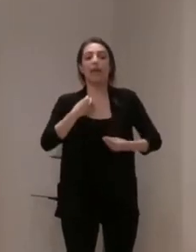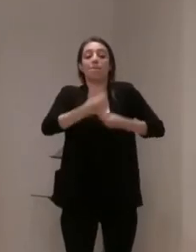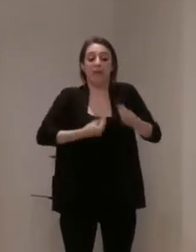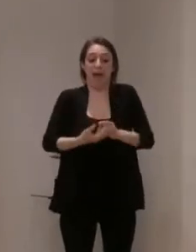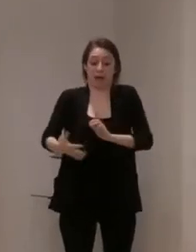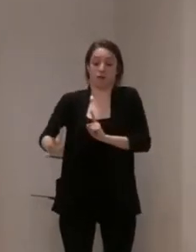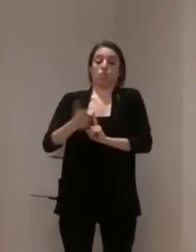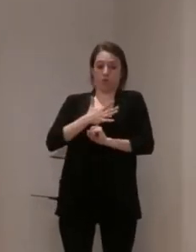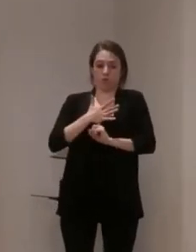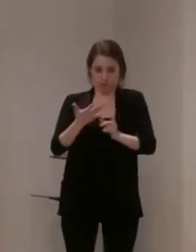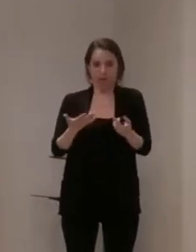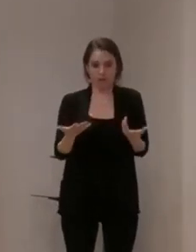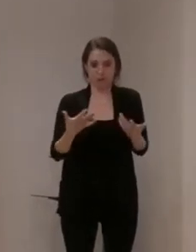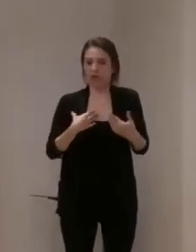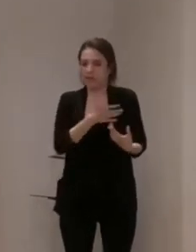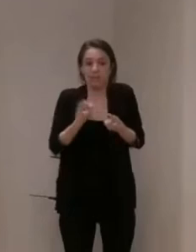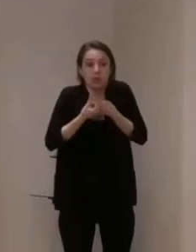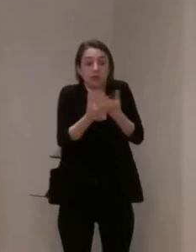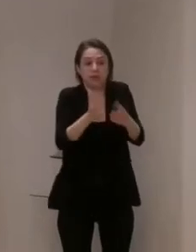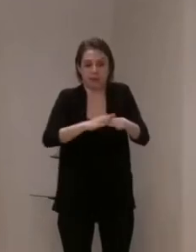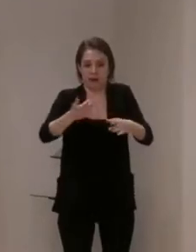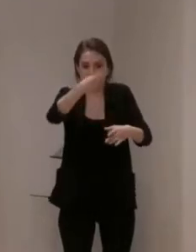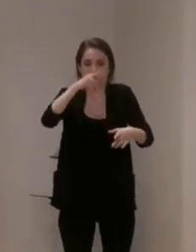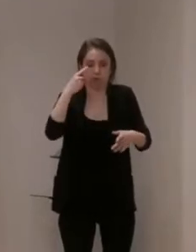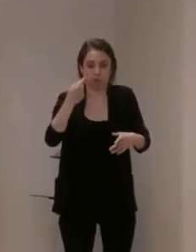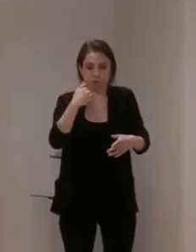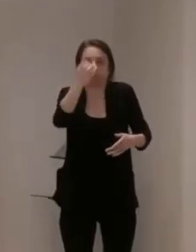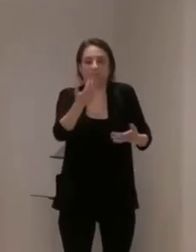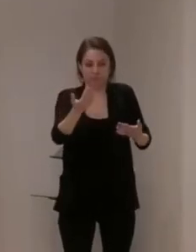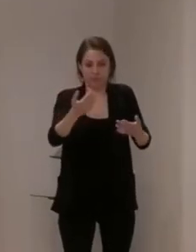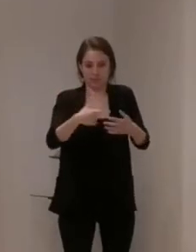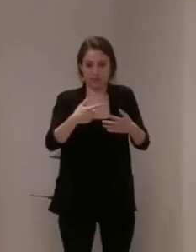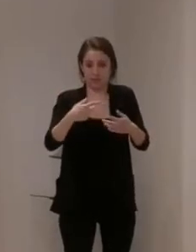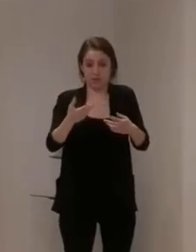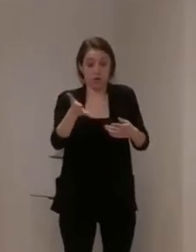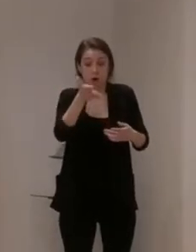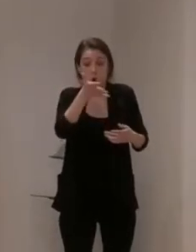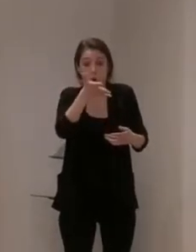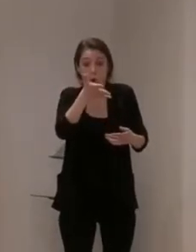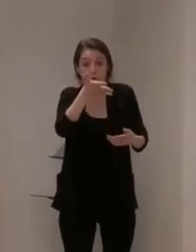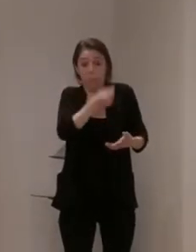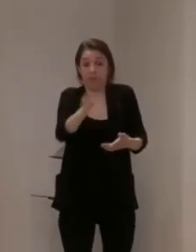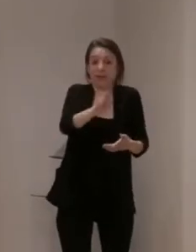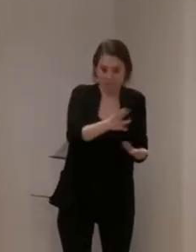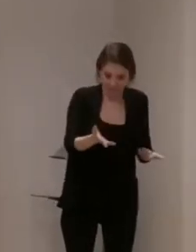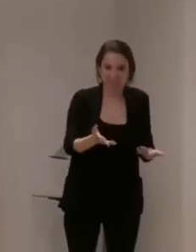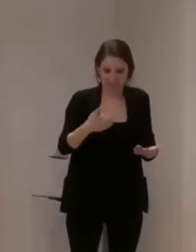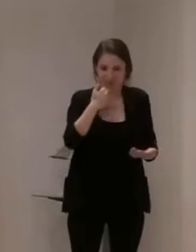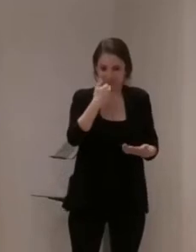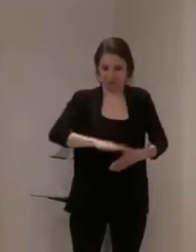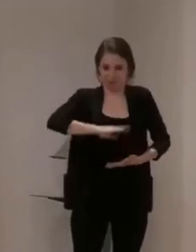comissaria. Doncs jo crec, si us sembla, per entrar en matèria, per fer-nos la idea. Després entrarem a discutir què ha de ser, entraran ells, vosaltres també,